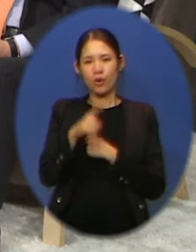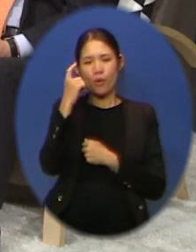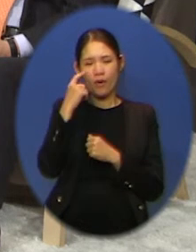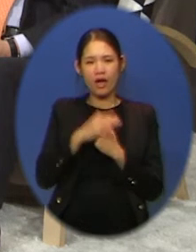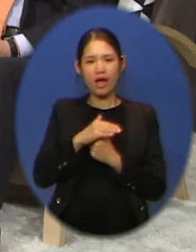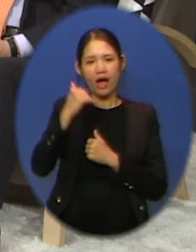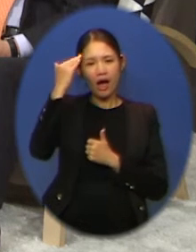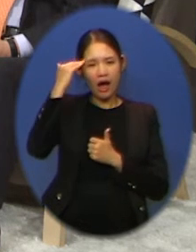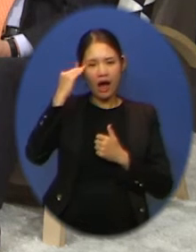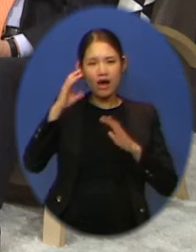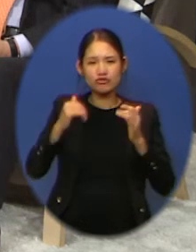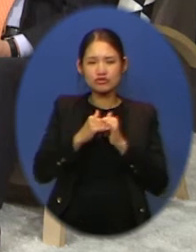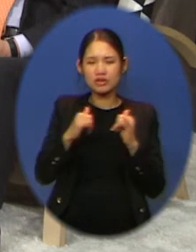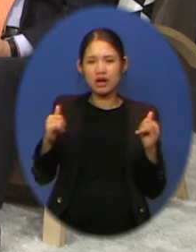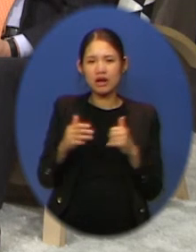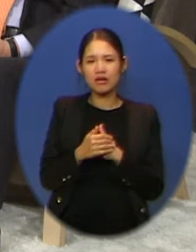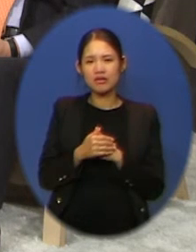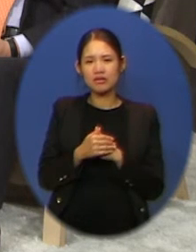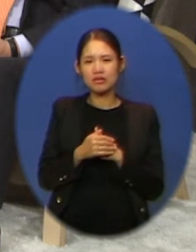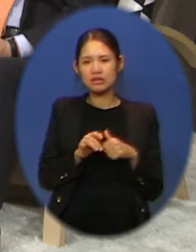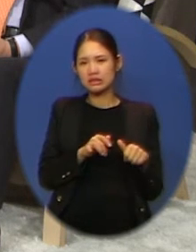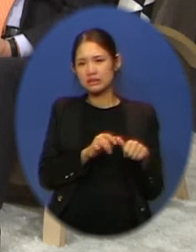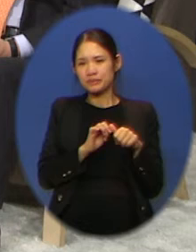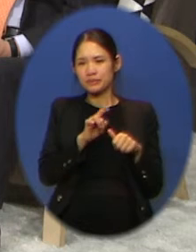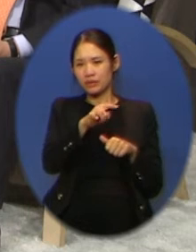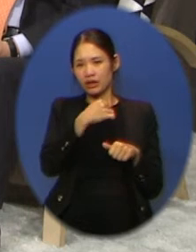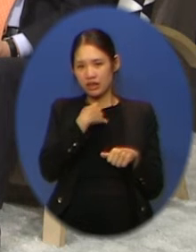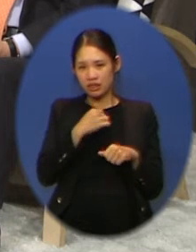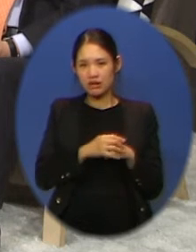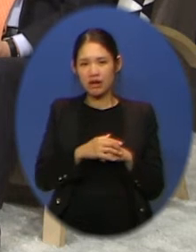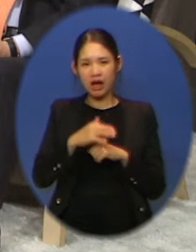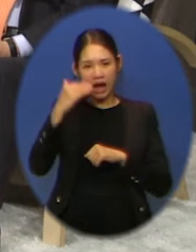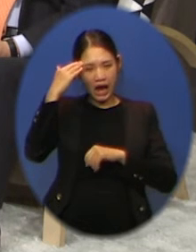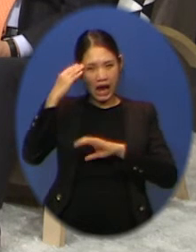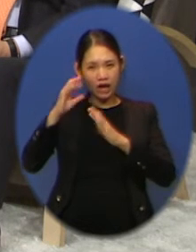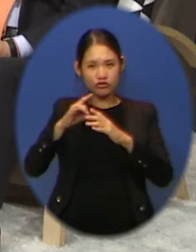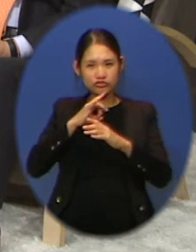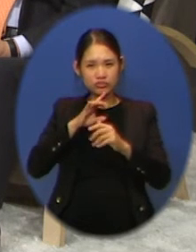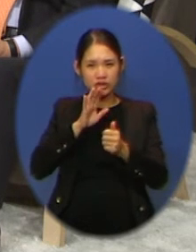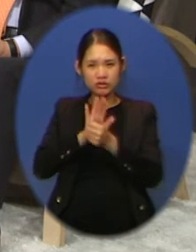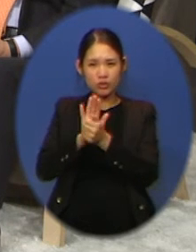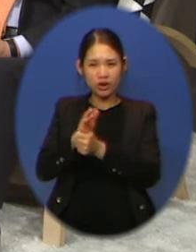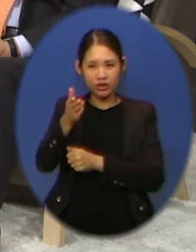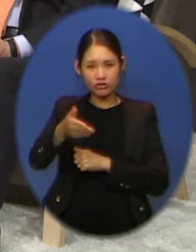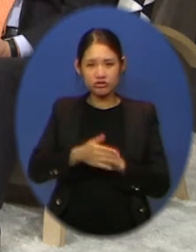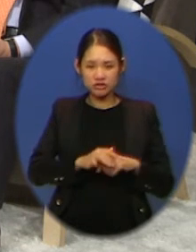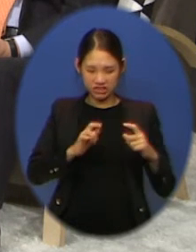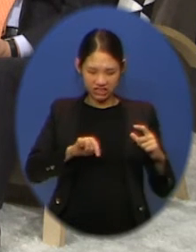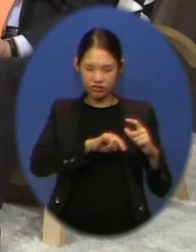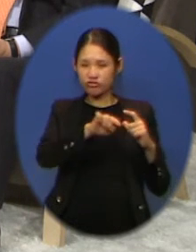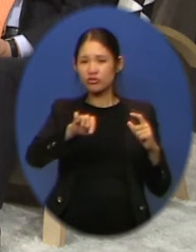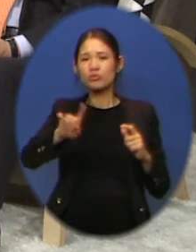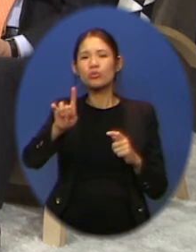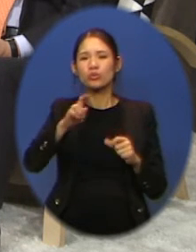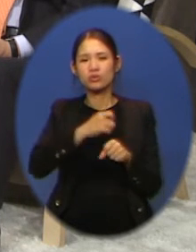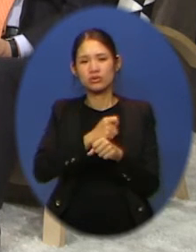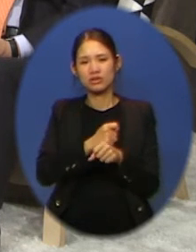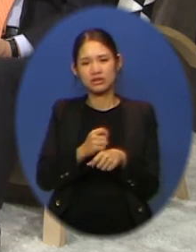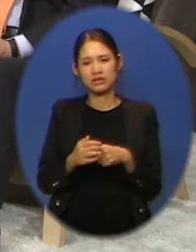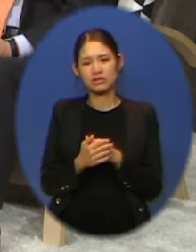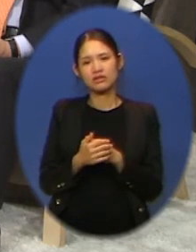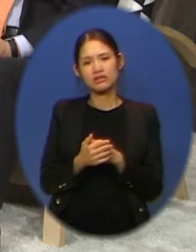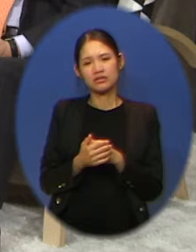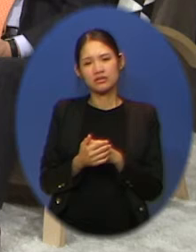사람이라 마땅찮은데 뽑아놨더니 저렇게 한국만 자꾸 저러고 지역구는 뭐 하느냐 왜 예. 쓸데없이 한국 가서